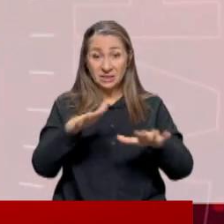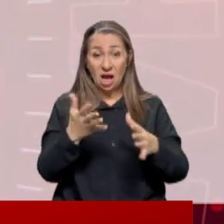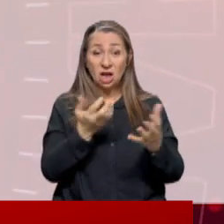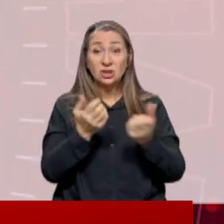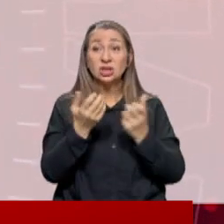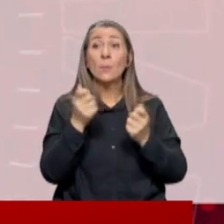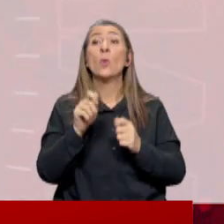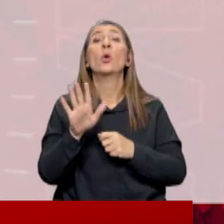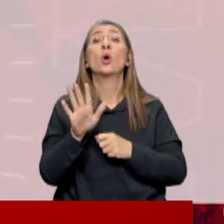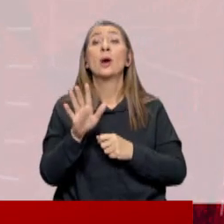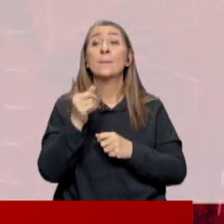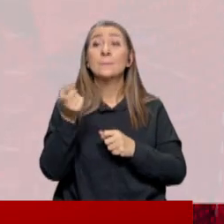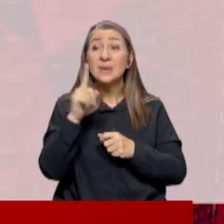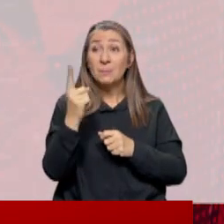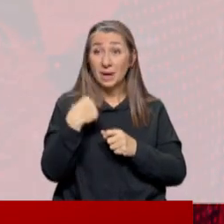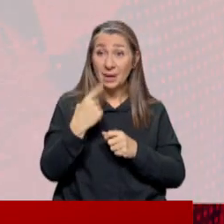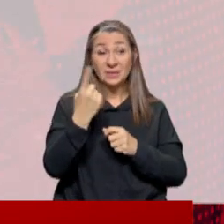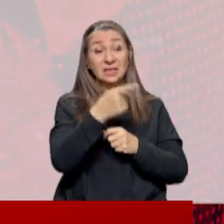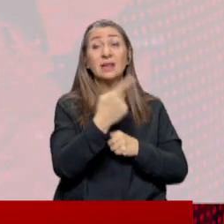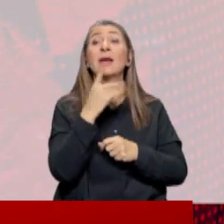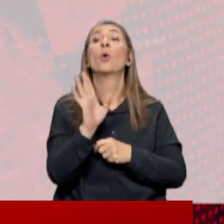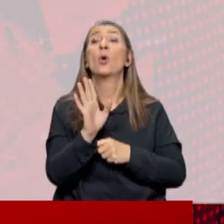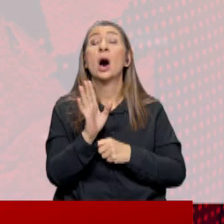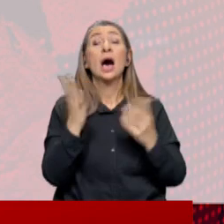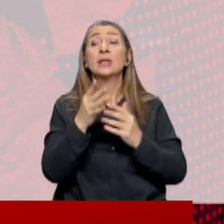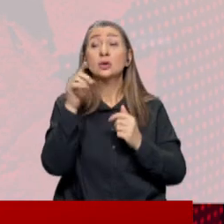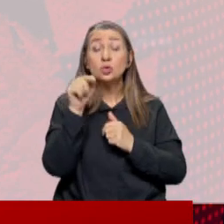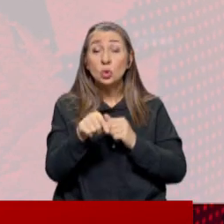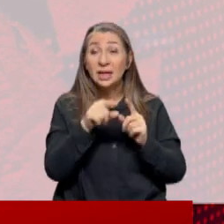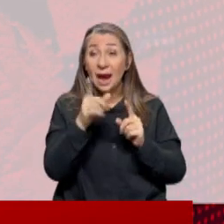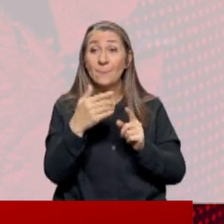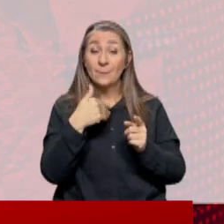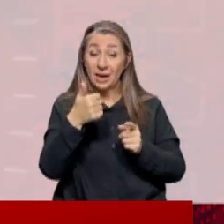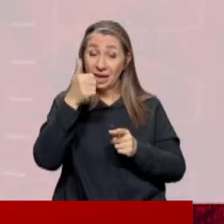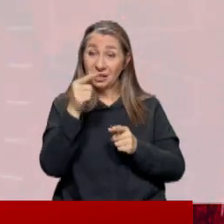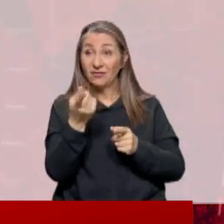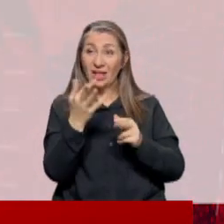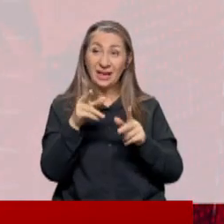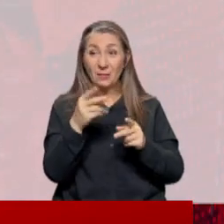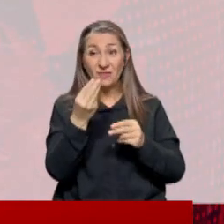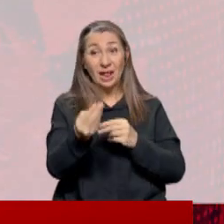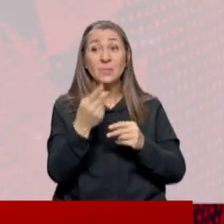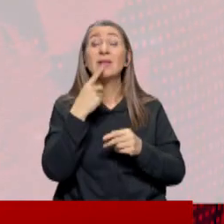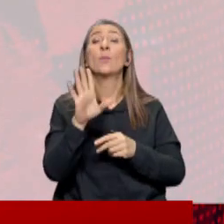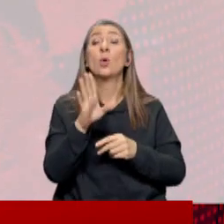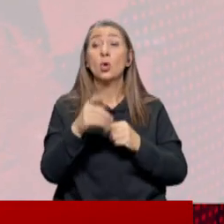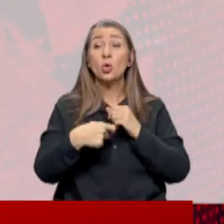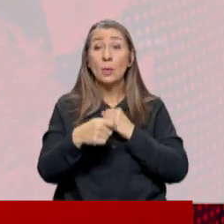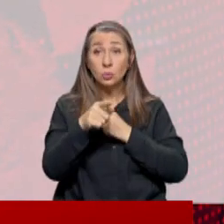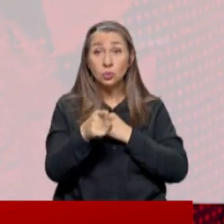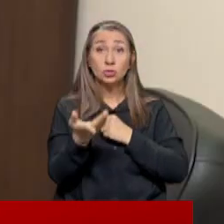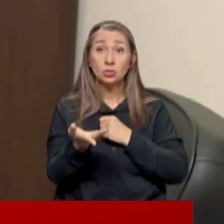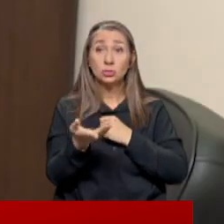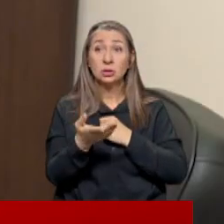Altılı masa alışveriş yapmıyor mu? Bir bana bir sana demiyor mu? Hatta şu kadar bakanlık filancaya verilebilir denmiyor mu?